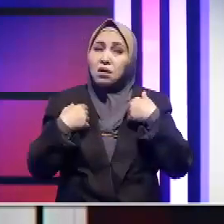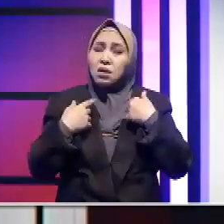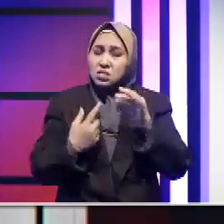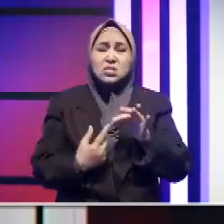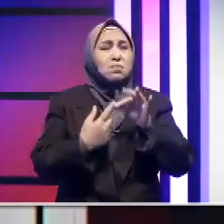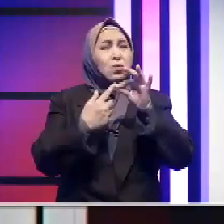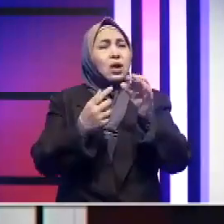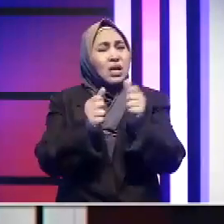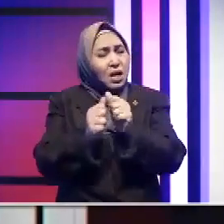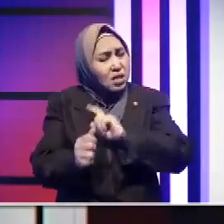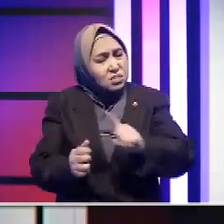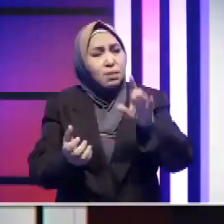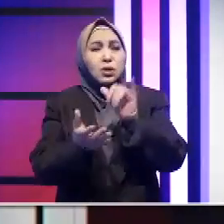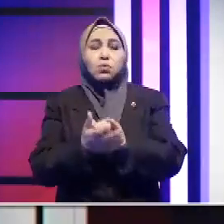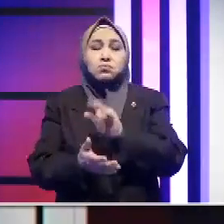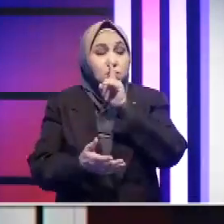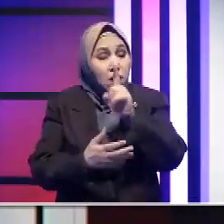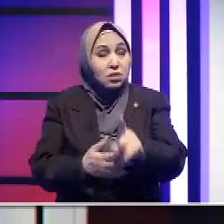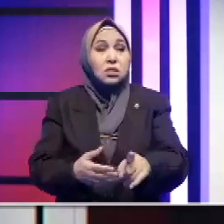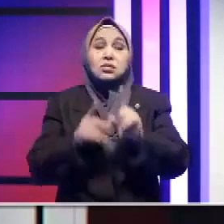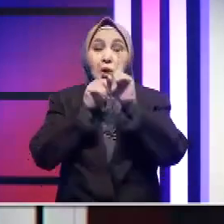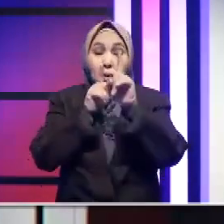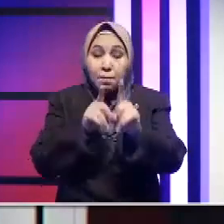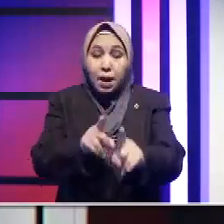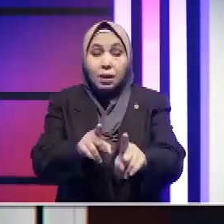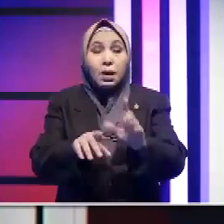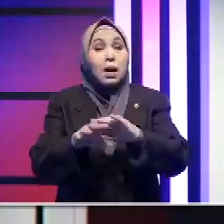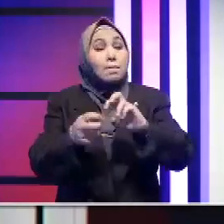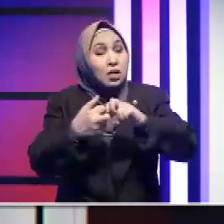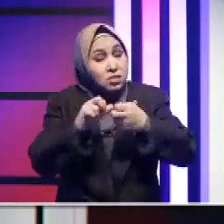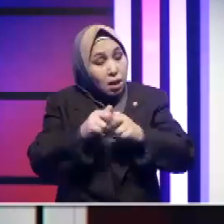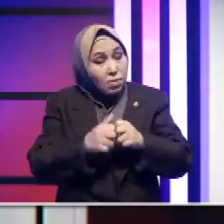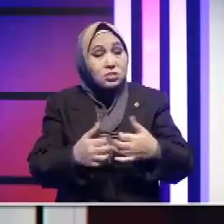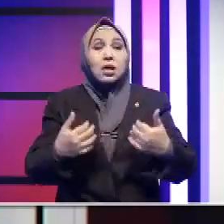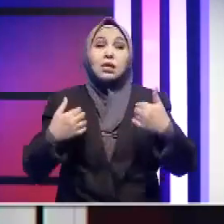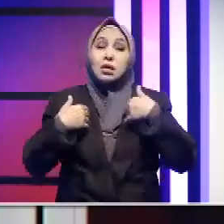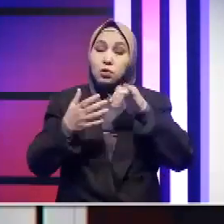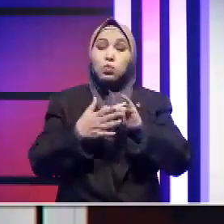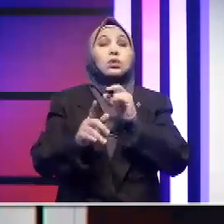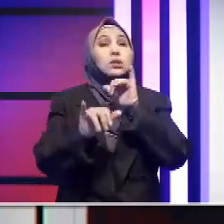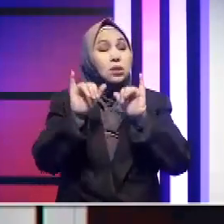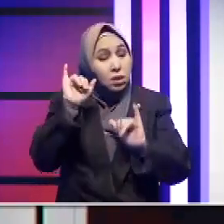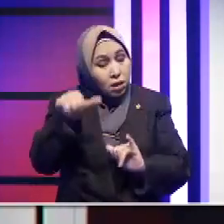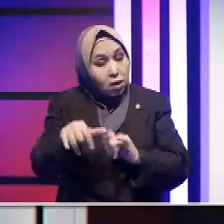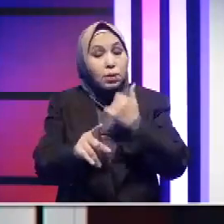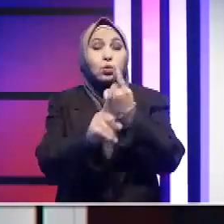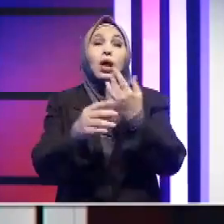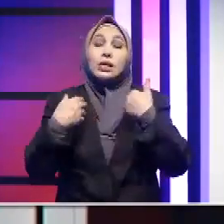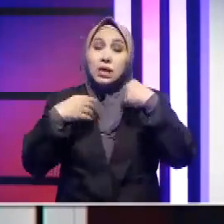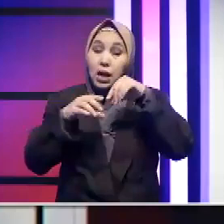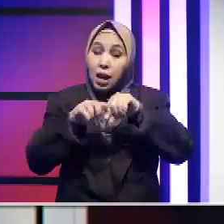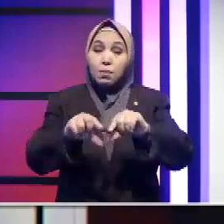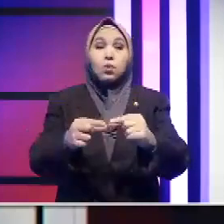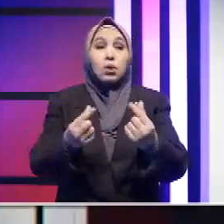istimewa dengan Islam itu rupanya jawaban kepada masalah-masalah yang ada itu memang benar ada dalam Quran Surah